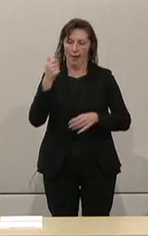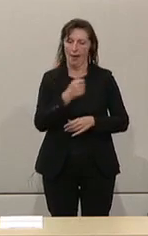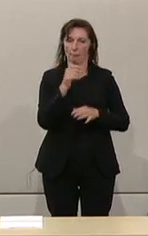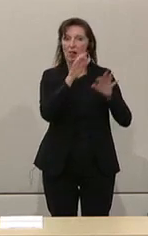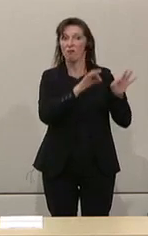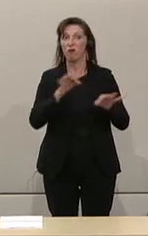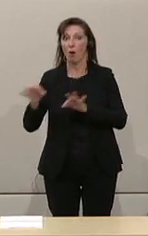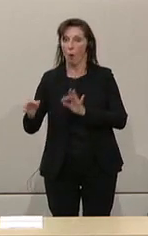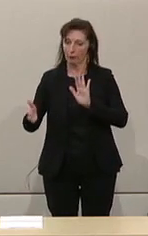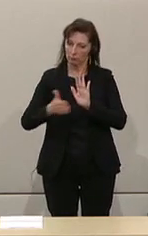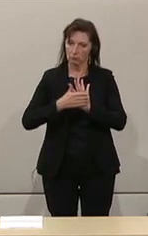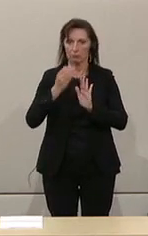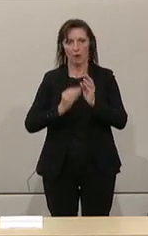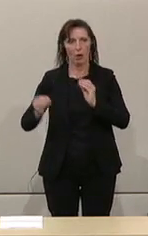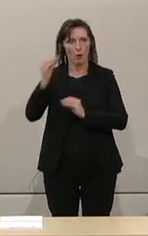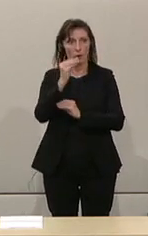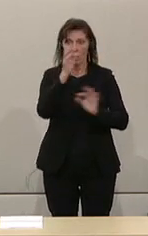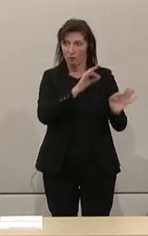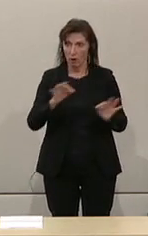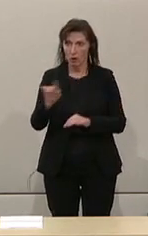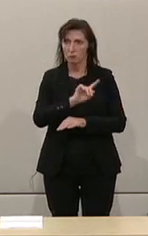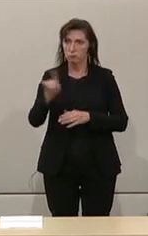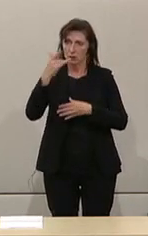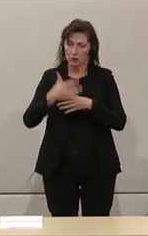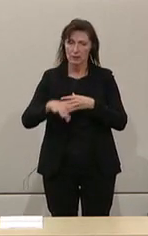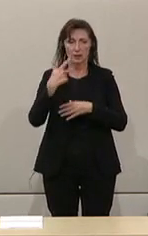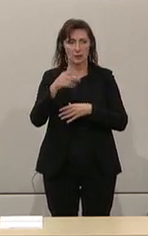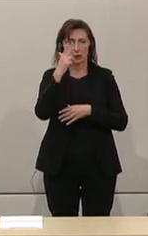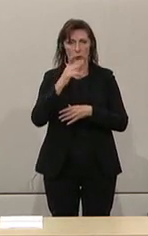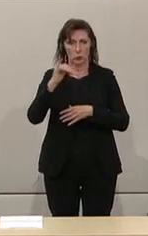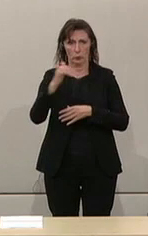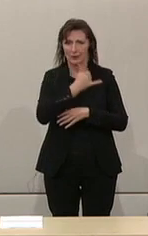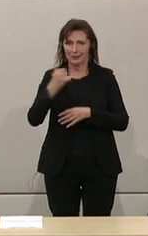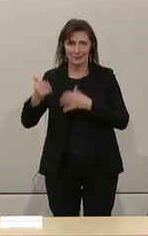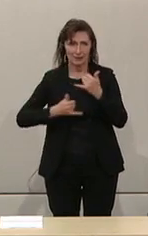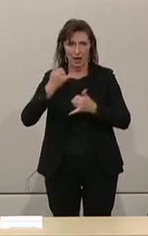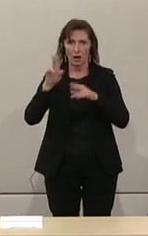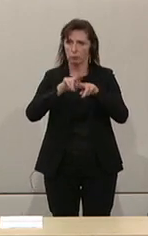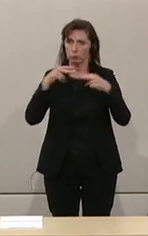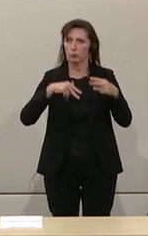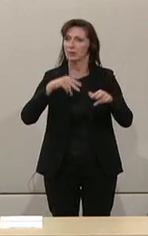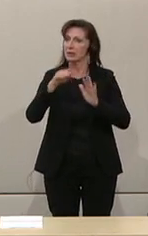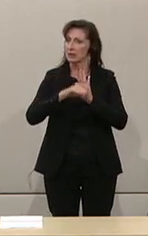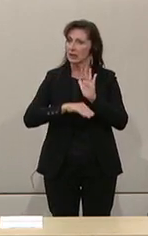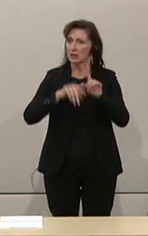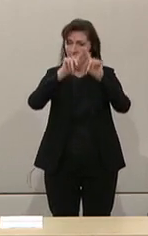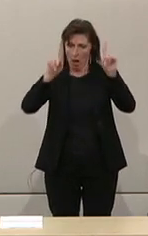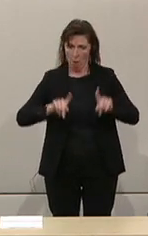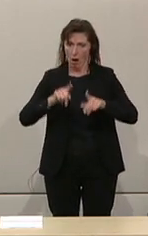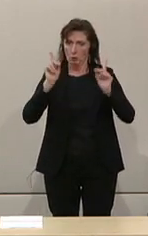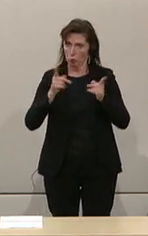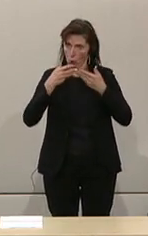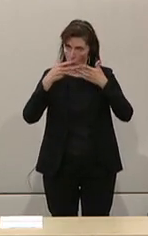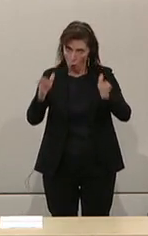erhöhen. Die Verordnung ist spätestens bis 30. Juni eines jeden Kalenderjahres im Bundesgesetzblatt kundzumachen und gilt